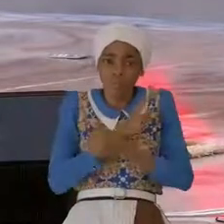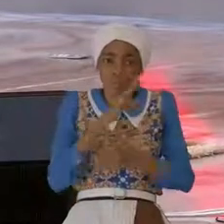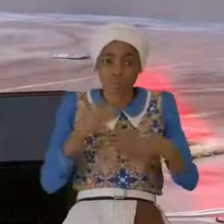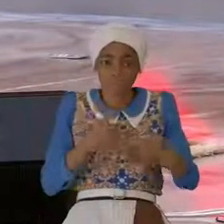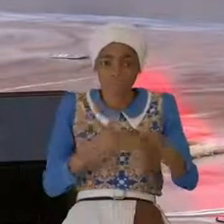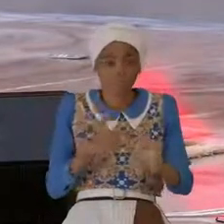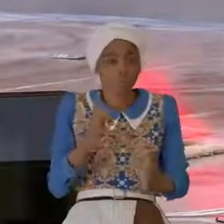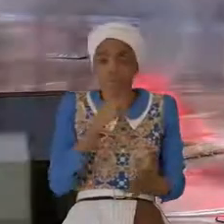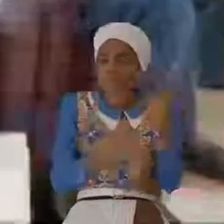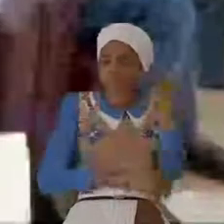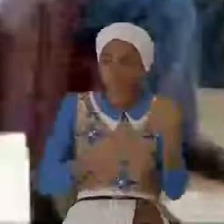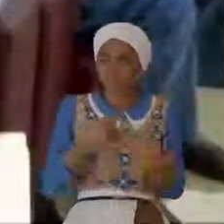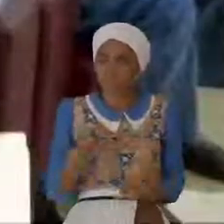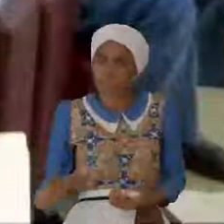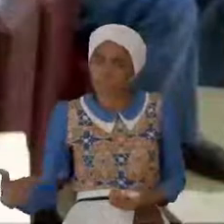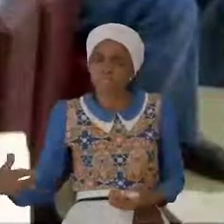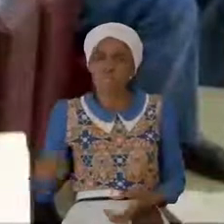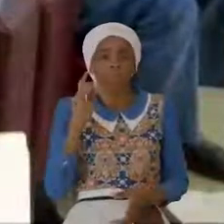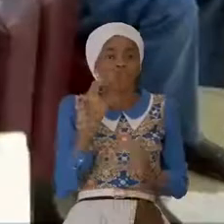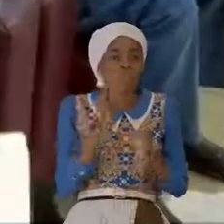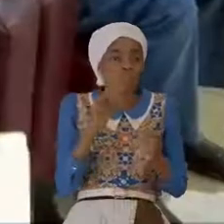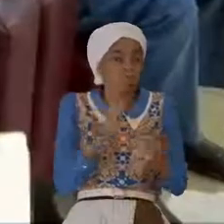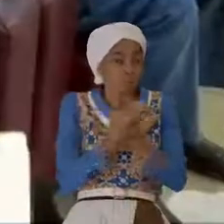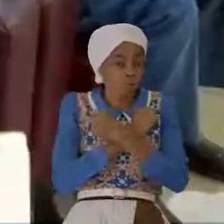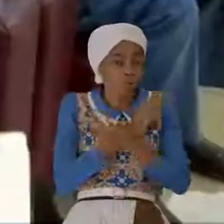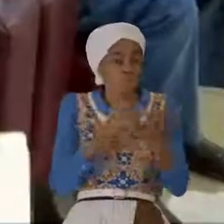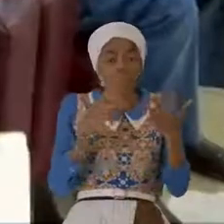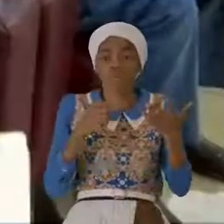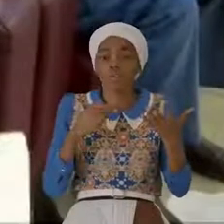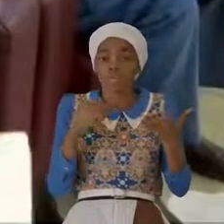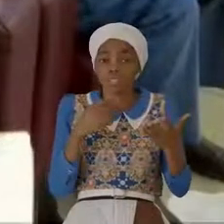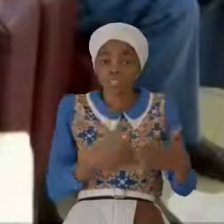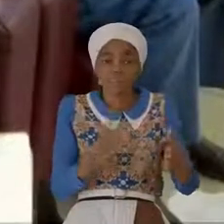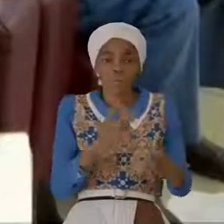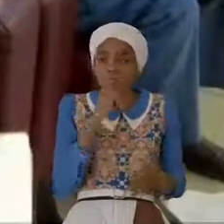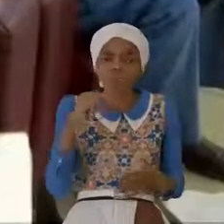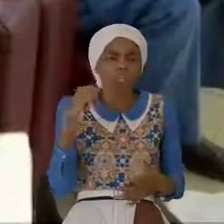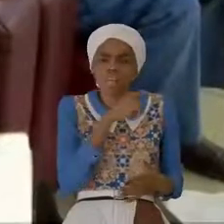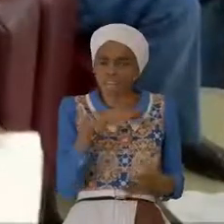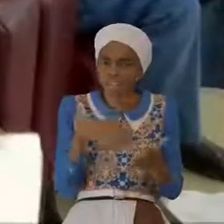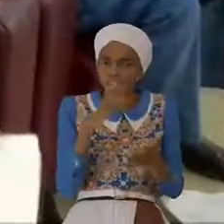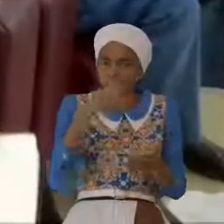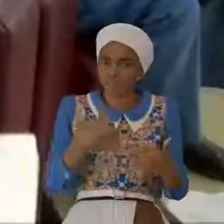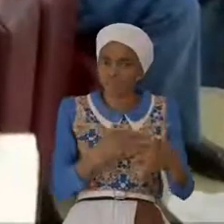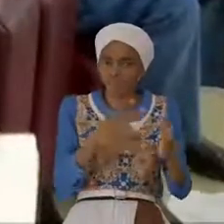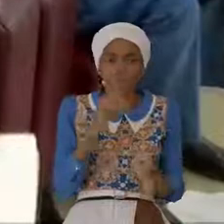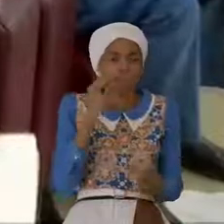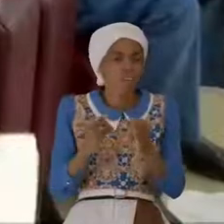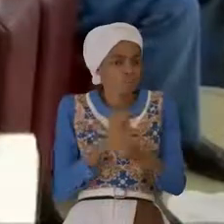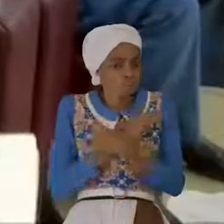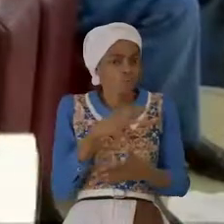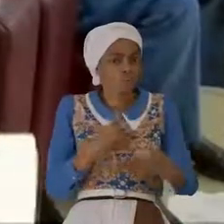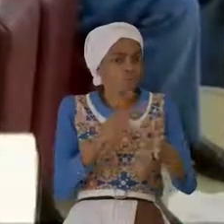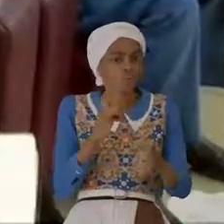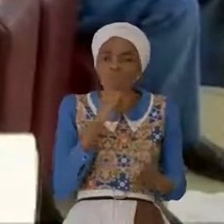voler ses biens. Si tu aimes ton voisin, tu ne vas pas rendre de faux témoignages contre lui. Si tu aimes ton voisin, tu ne